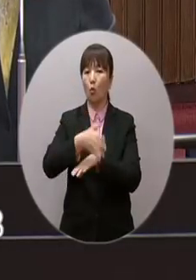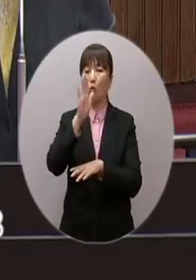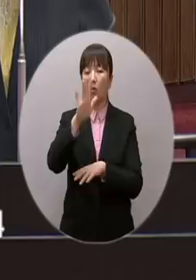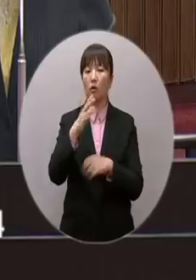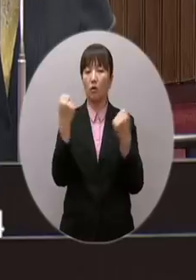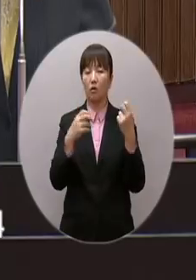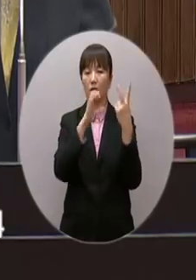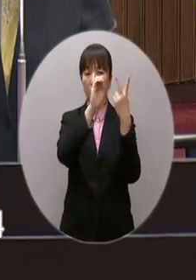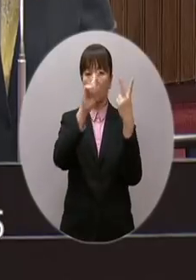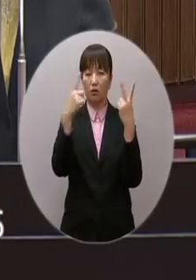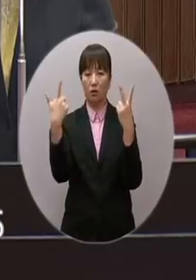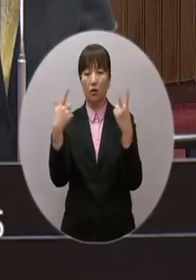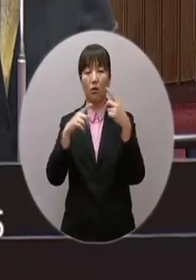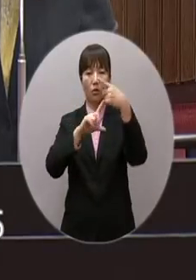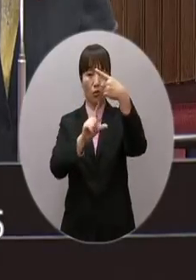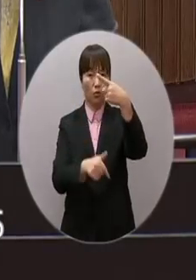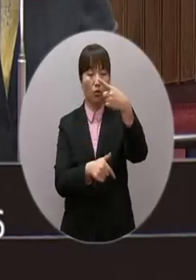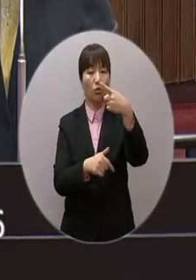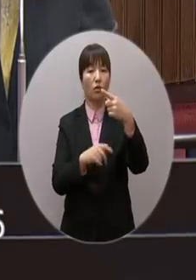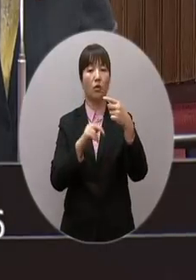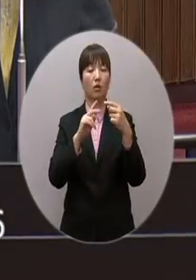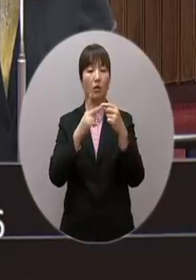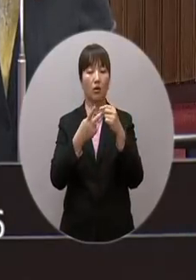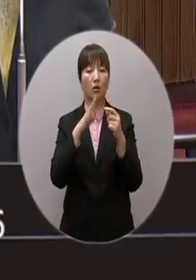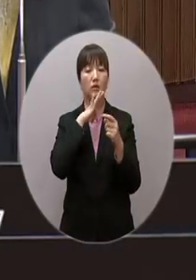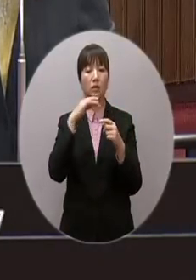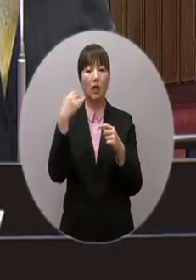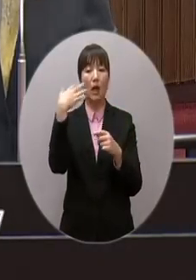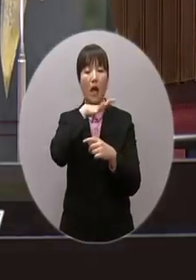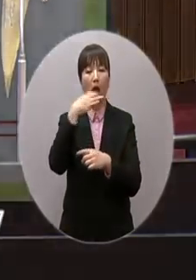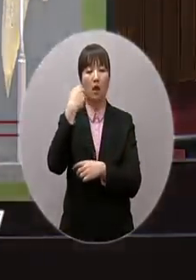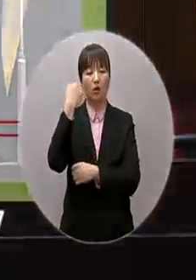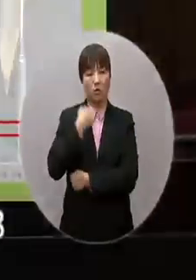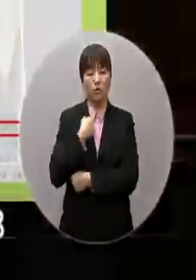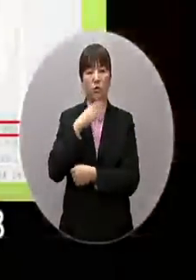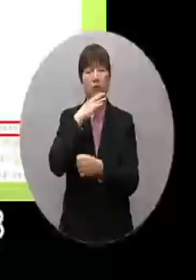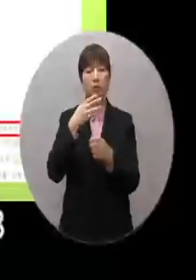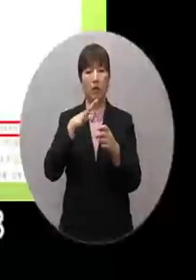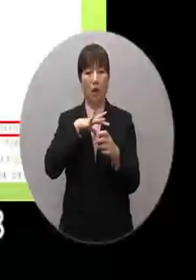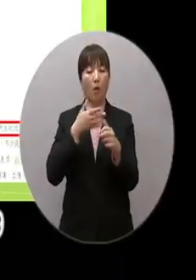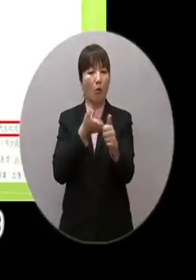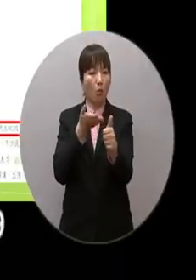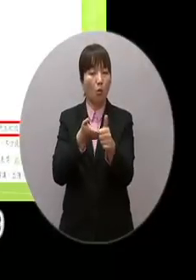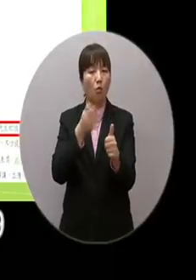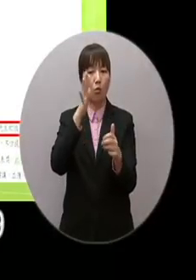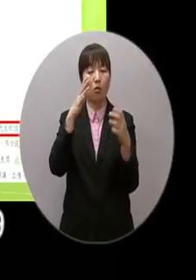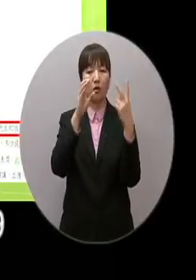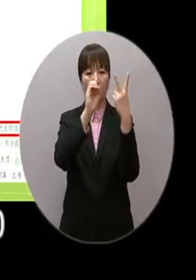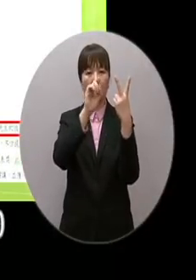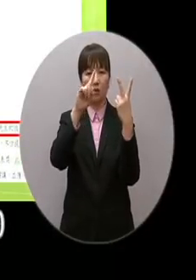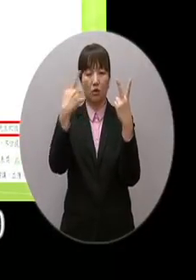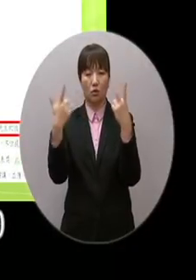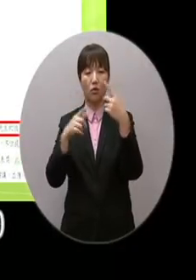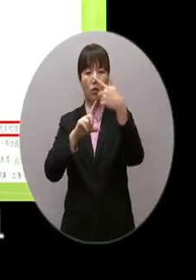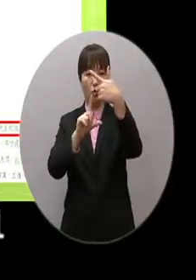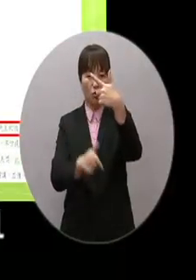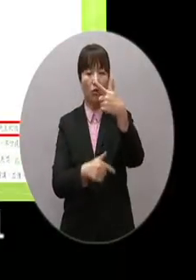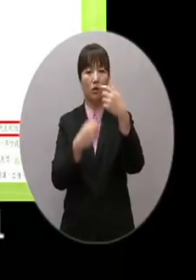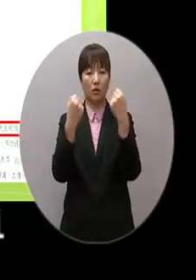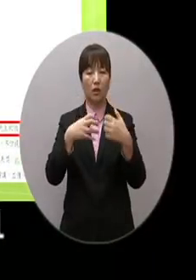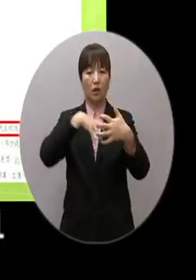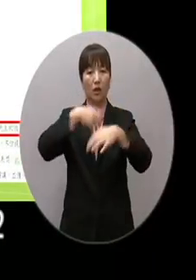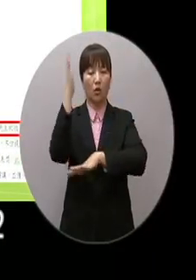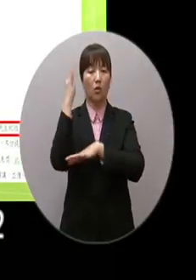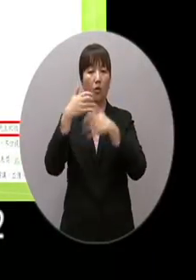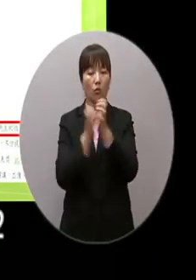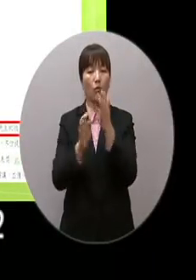在2016年1月份跟我们的海军陆战队去做讲师培训，2016年6月他跟我们的内